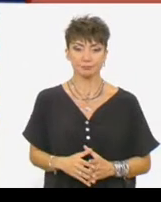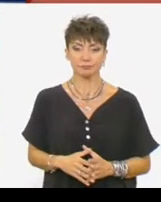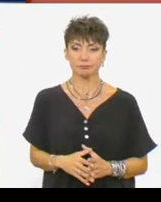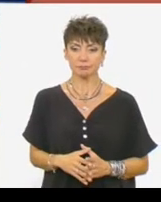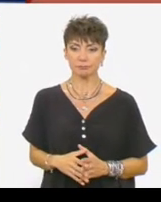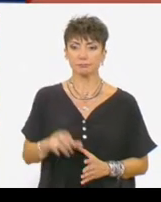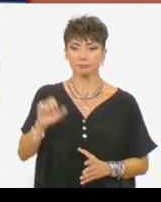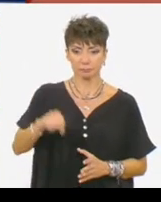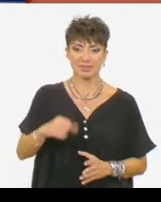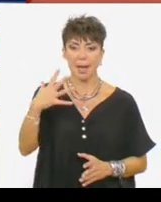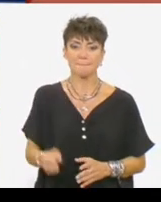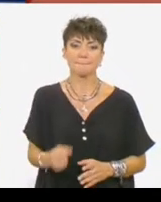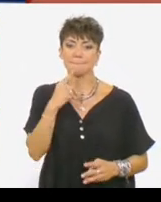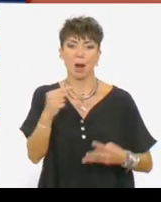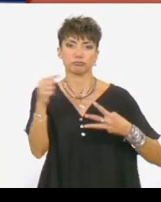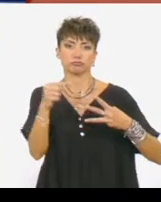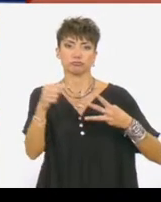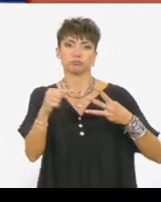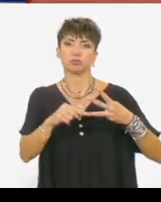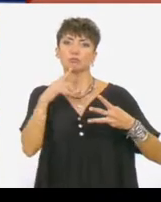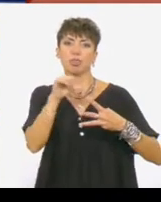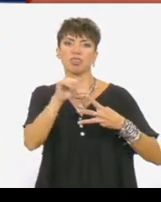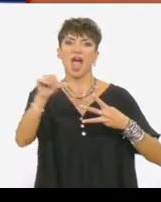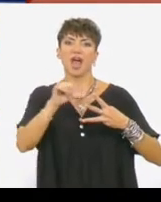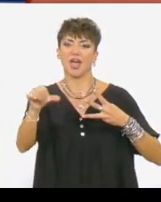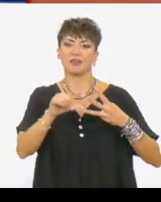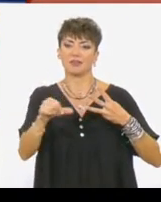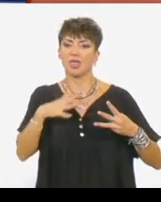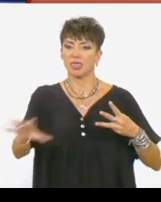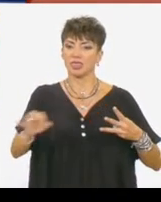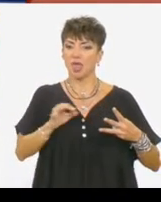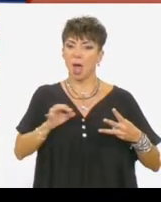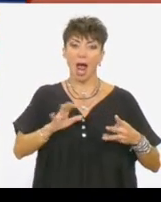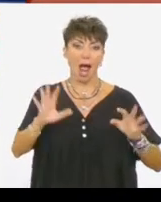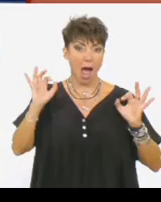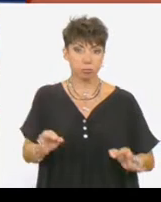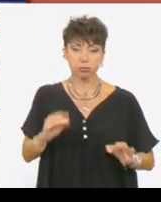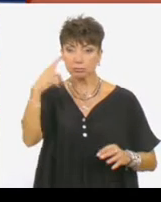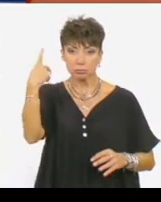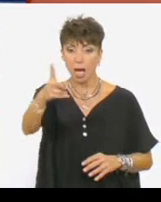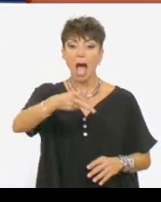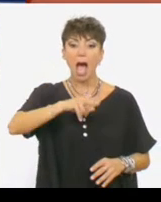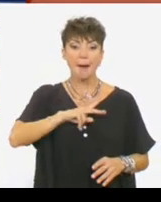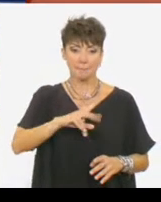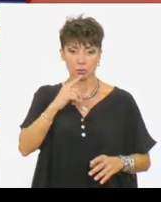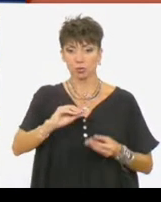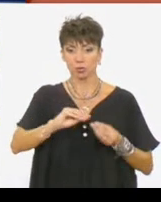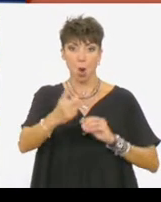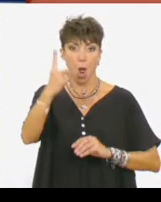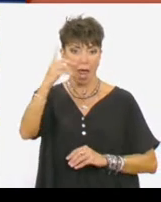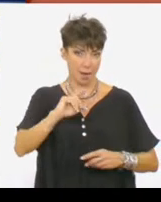υπάρχουν τρία στοιχεία τα οποία οδήγησαν στη διαγραφή σας. Και θα ήθελα τις δικές σας εξηγήσεις και τις δικές σας απαντήσεις. Ζήτημα